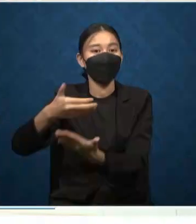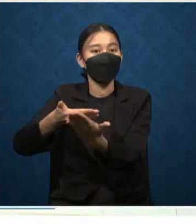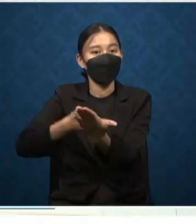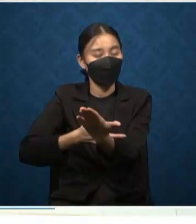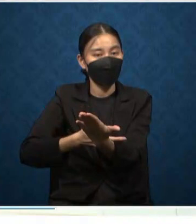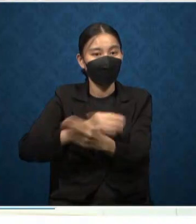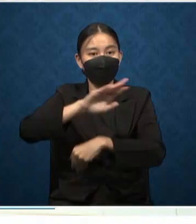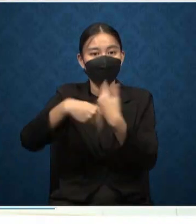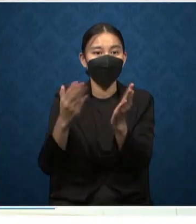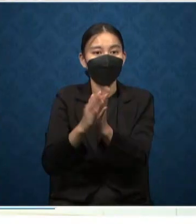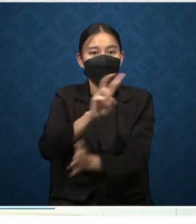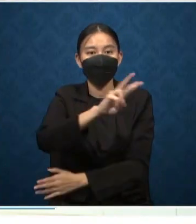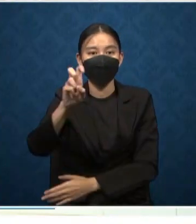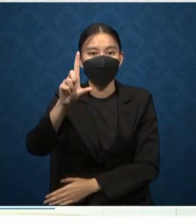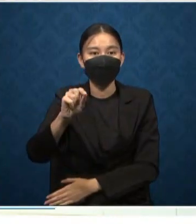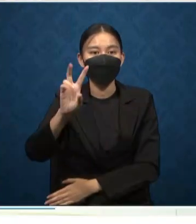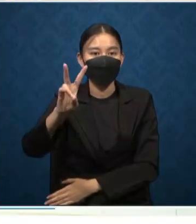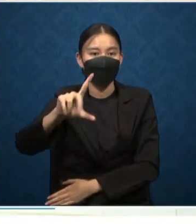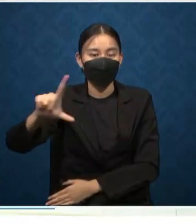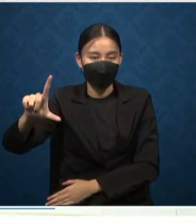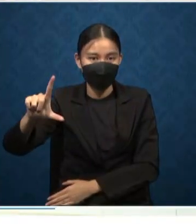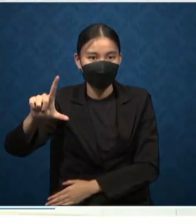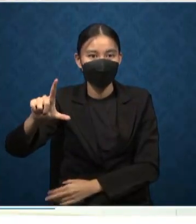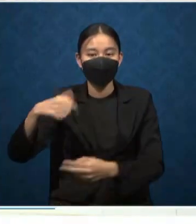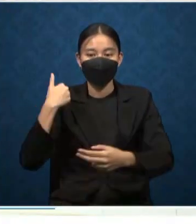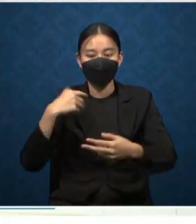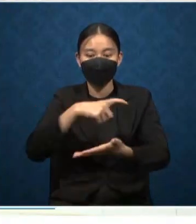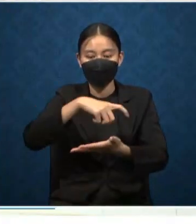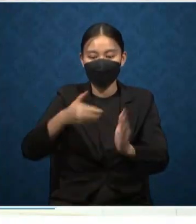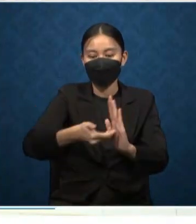มแล้ว 227 ล้าน นะฮะ 2 รายการ